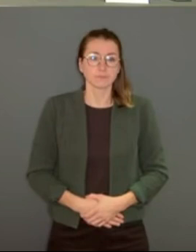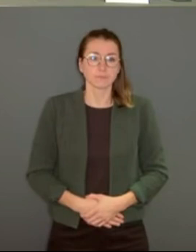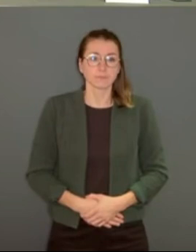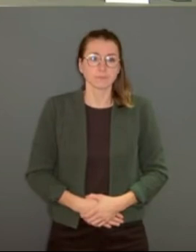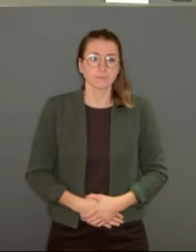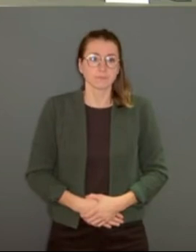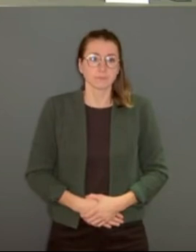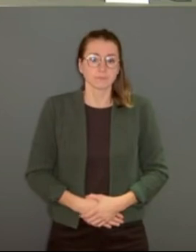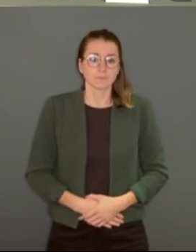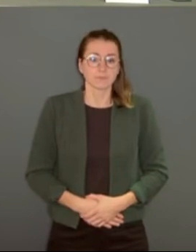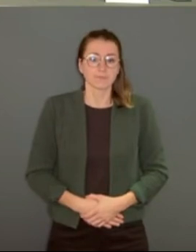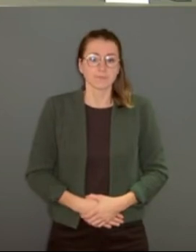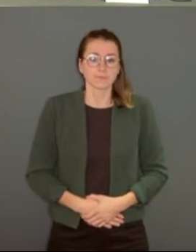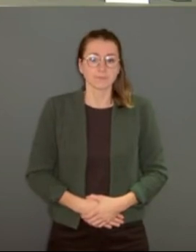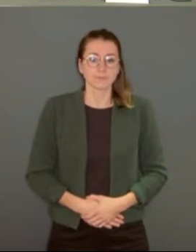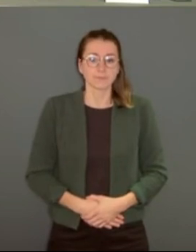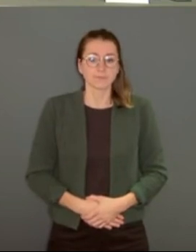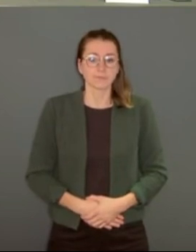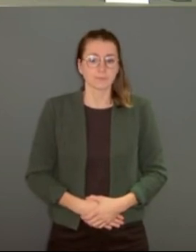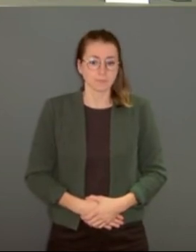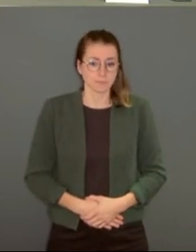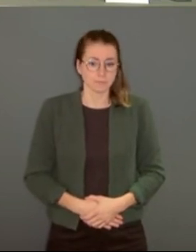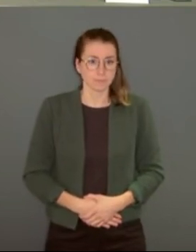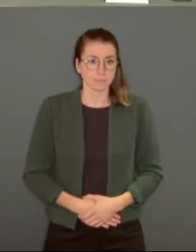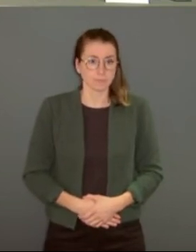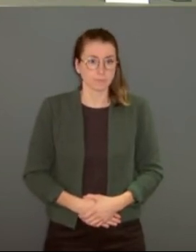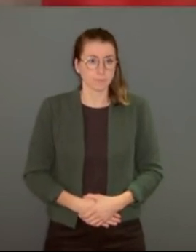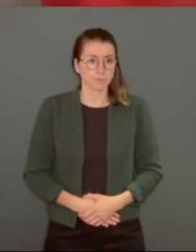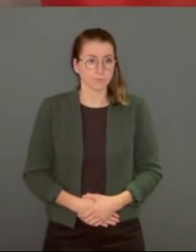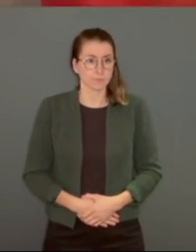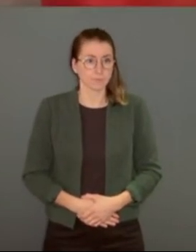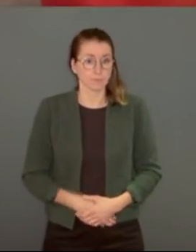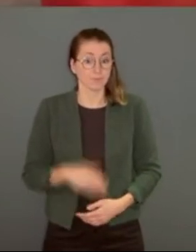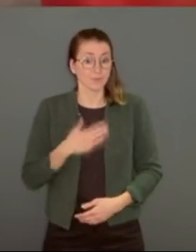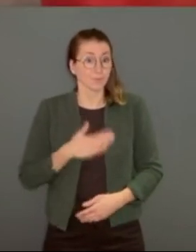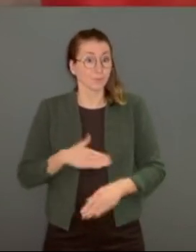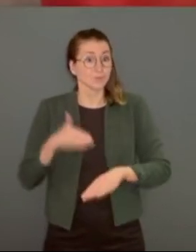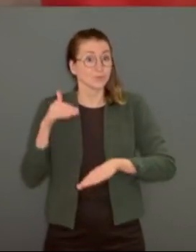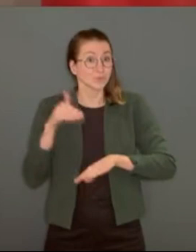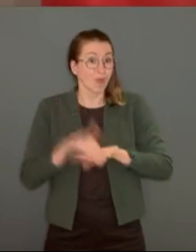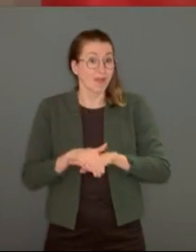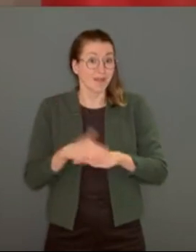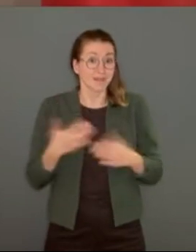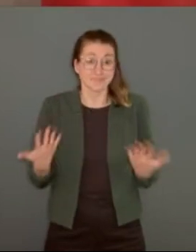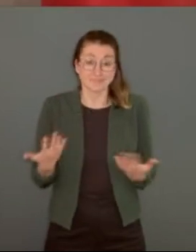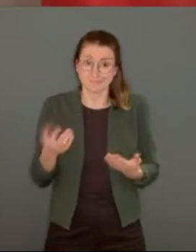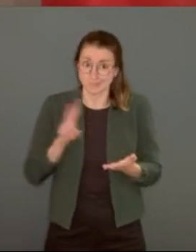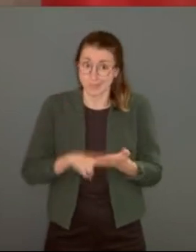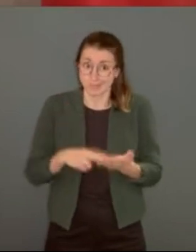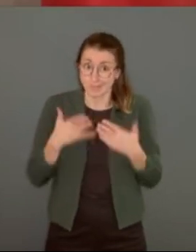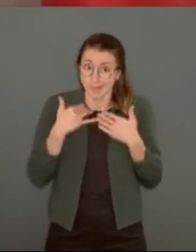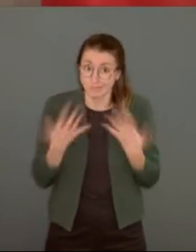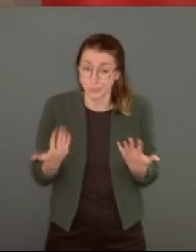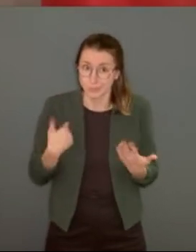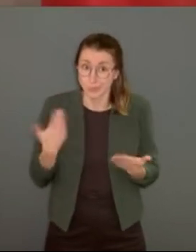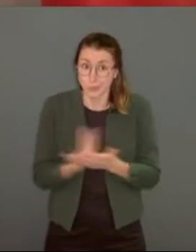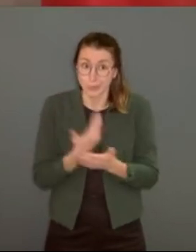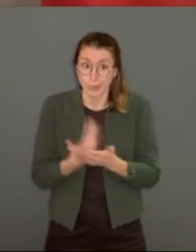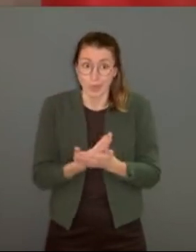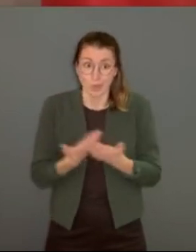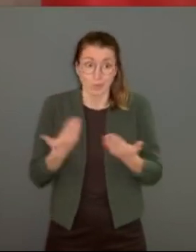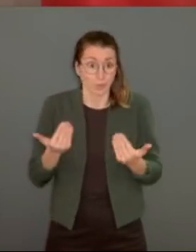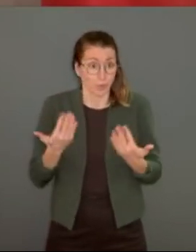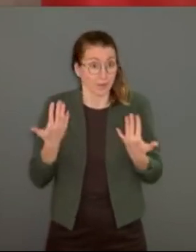Alexander, bonsoir. Moi, je me réjouis vraiment qu'on ait pris des règles homogènes dans les 3